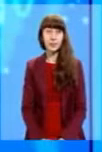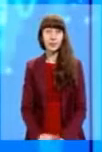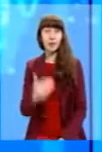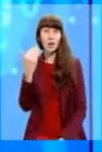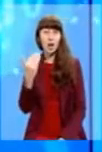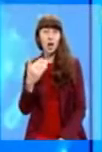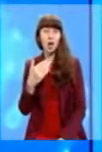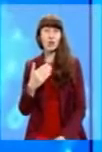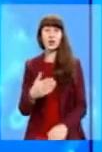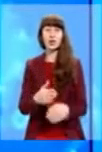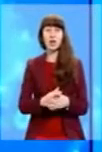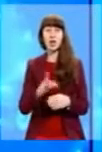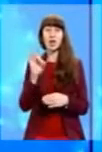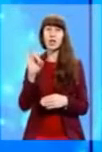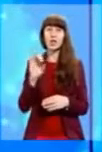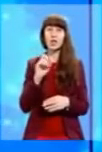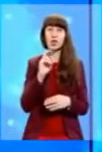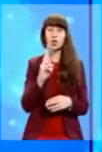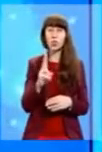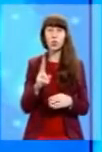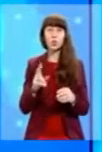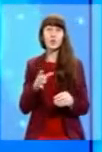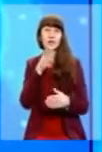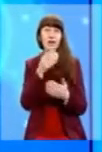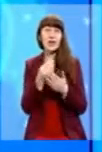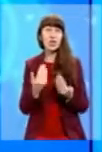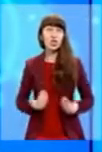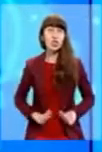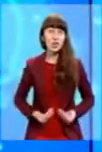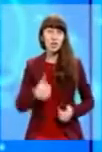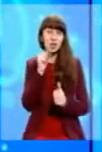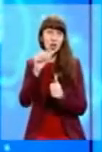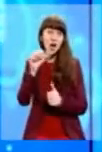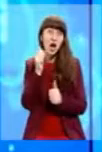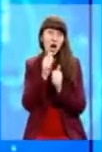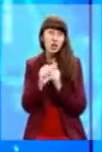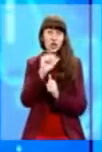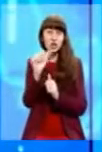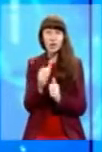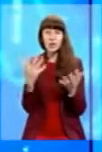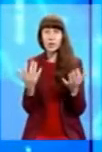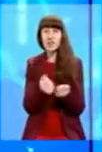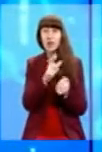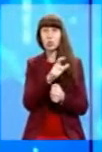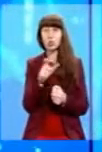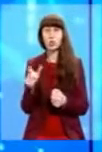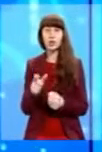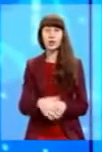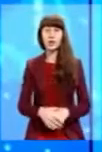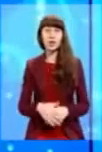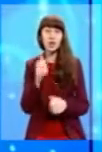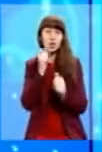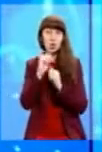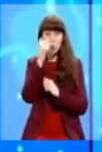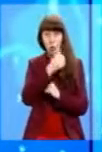Они рискуют своей жизнью, ежечасно спасают тех, кто попал в беду. Бесстрашно бросаются на помощь пострадавшим. Ежегодно